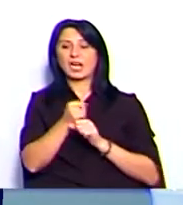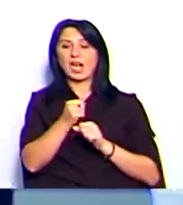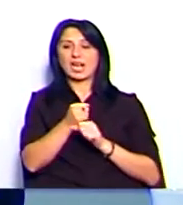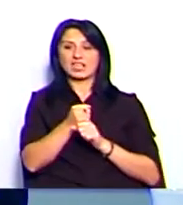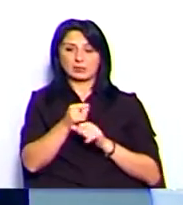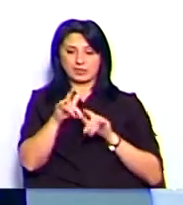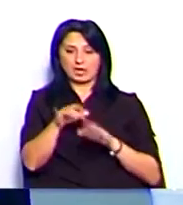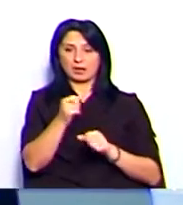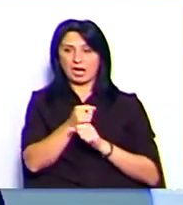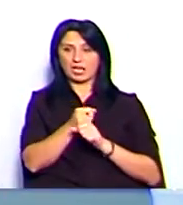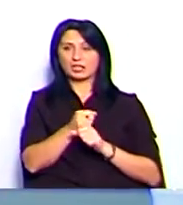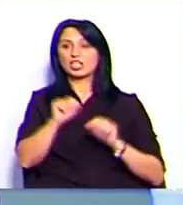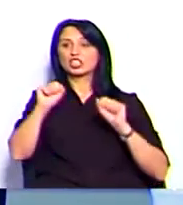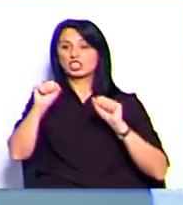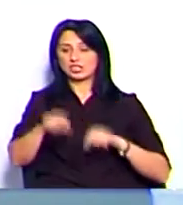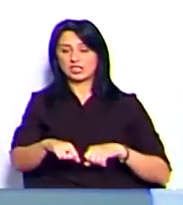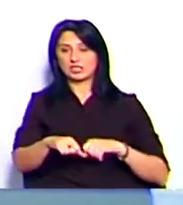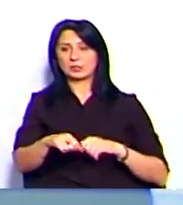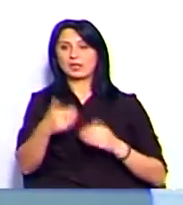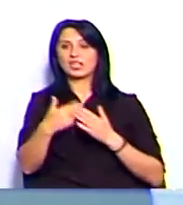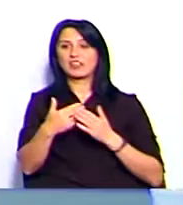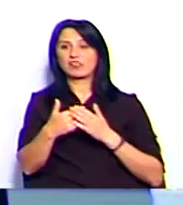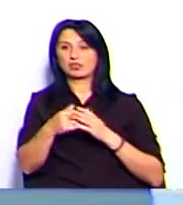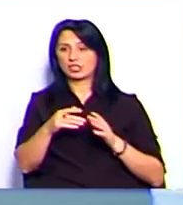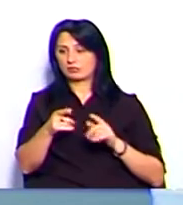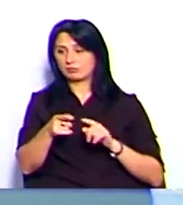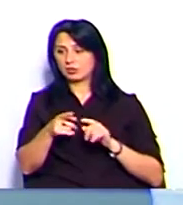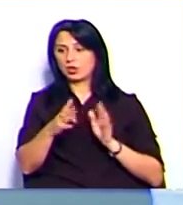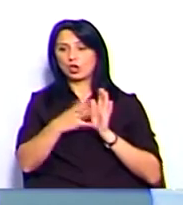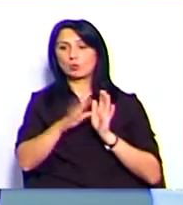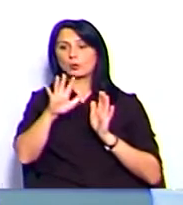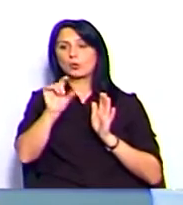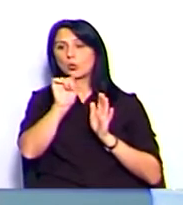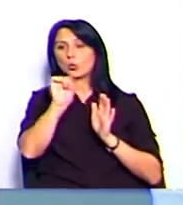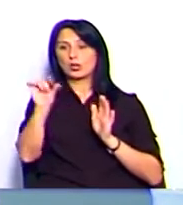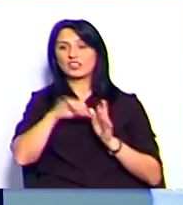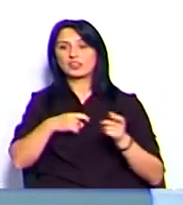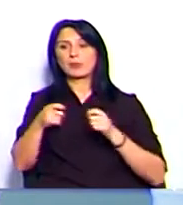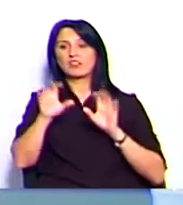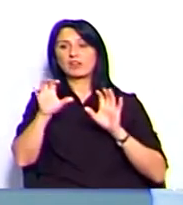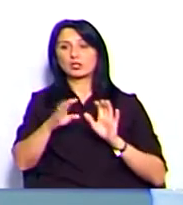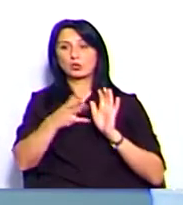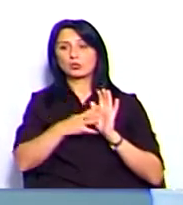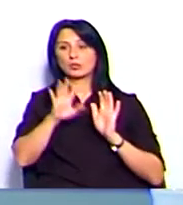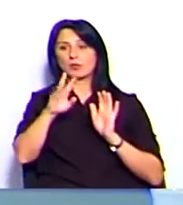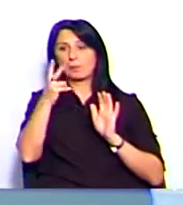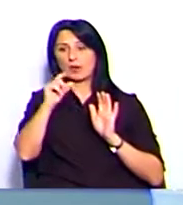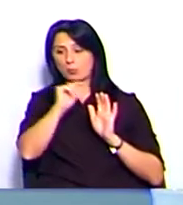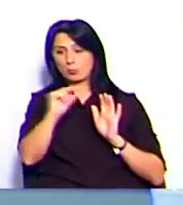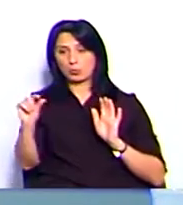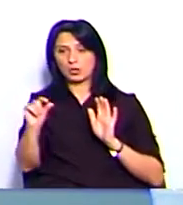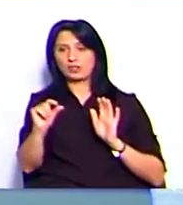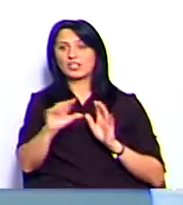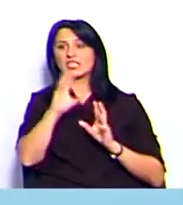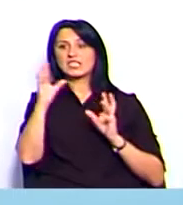გაკეთებული საქმის გაკეთება შესაძლებელია დაუშვათ მიხელმძღვანელოთ 95 მუხლის გულისხმობ თვითმმართველობის კანონს 95 მეორე პრიმა მუხლის